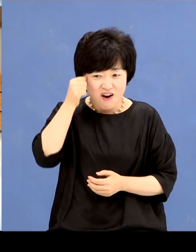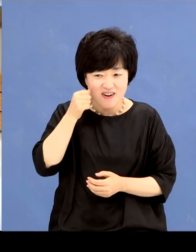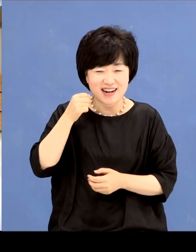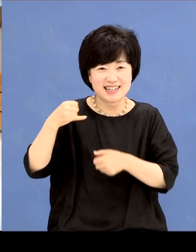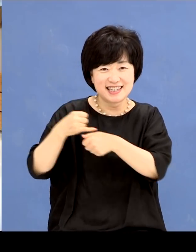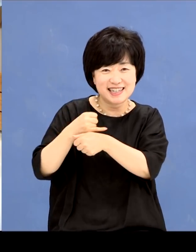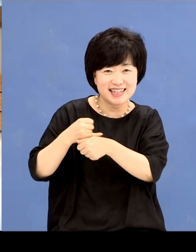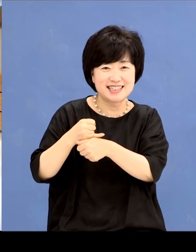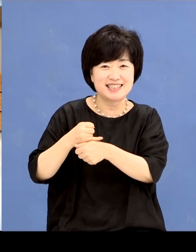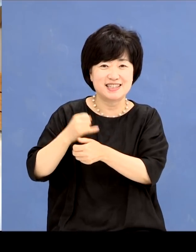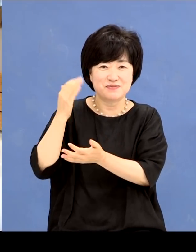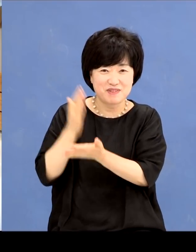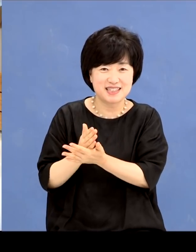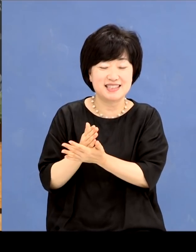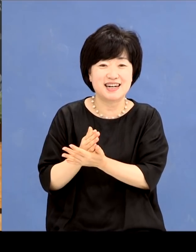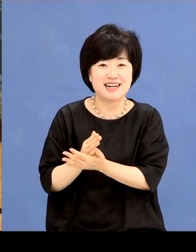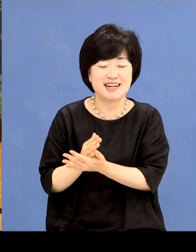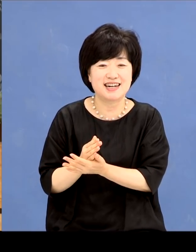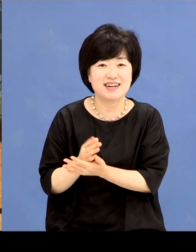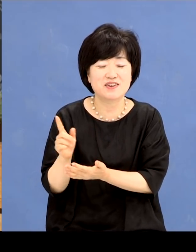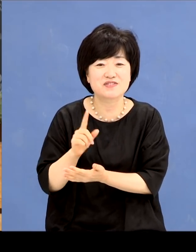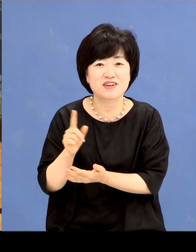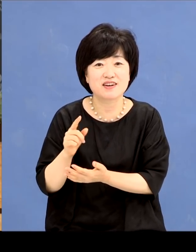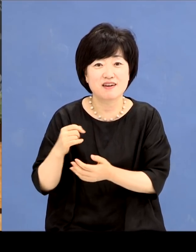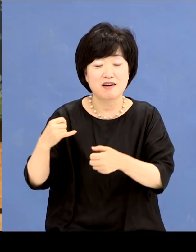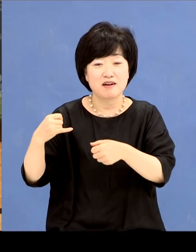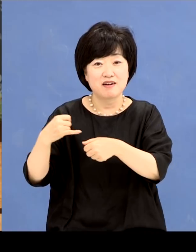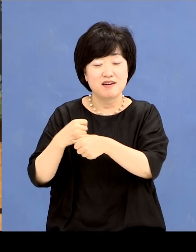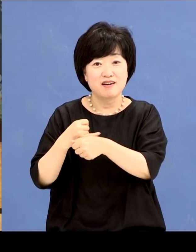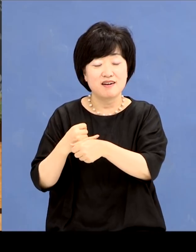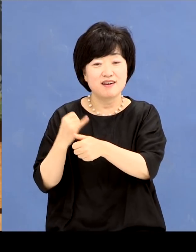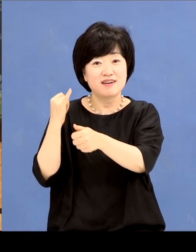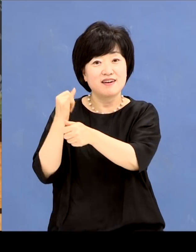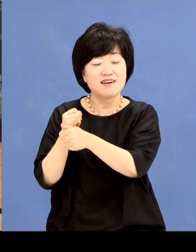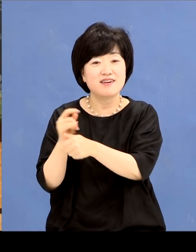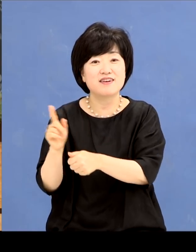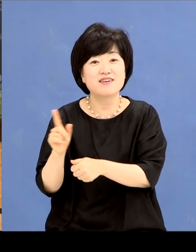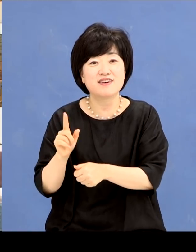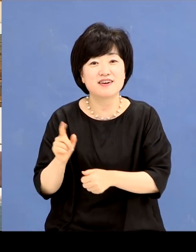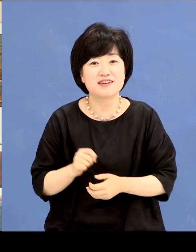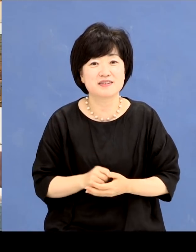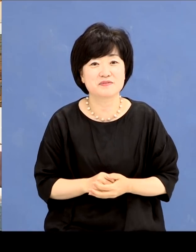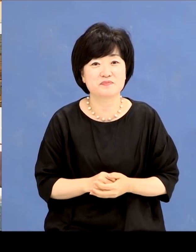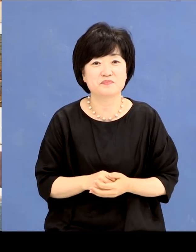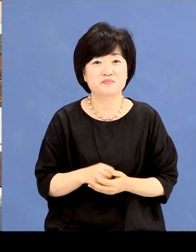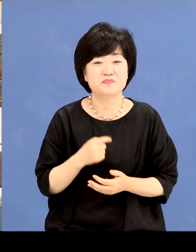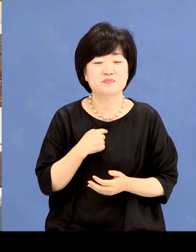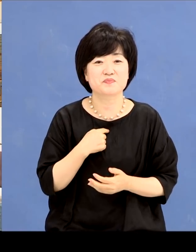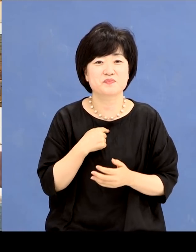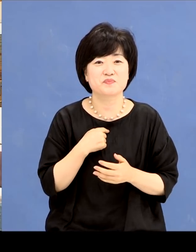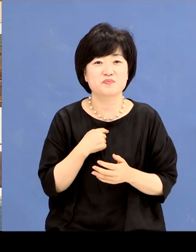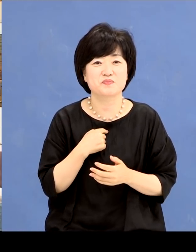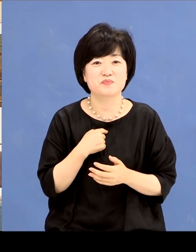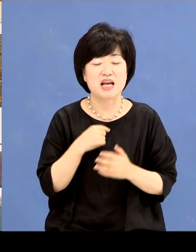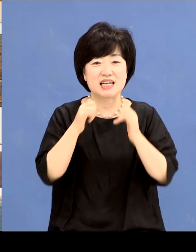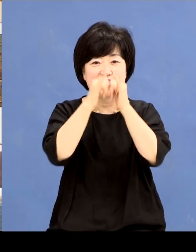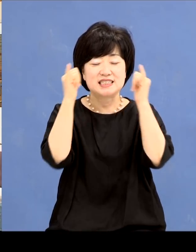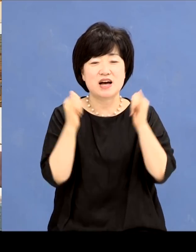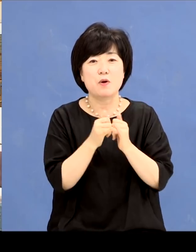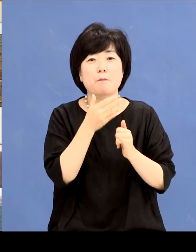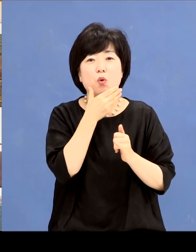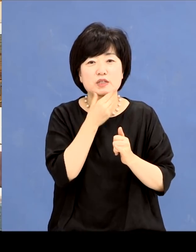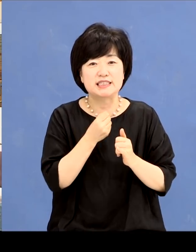하지 않으리라라고 말씀하셨는데 네. 맞아요. 이제 어떻게 배우자 기도나 배우자를 만나셨을 거 아니에요? 당시에는 이제 사실 제가